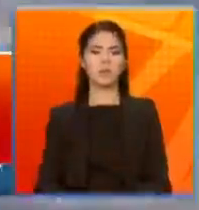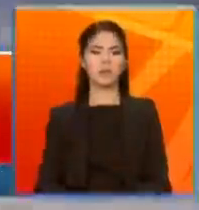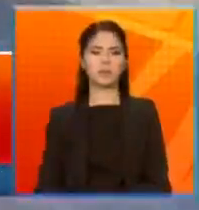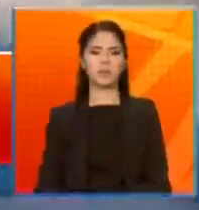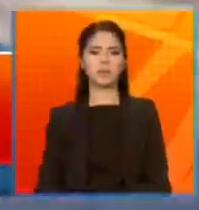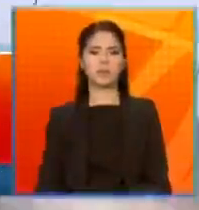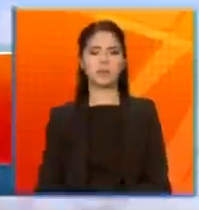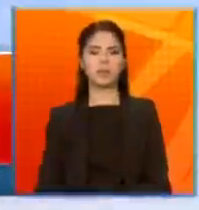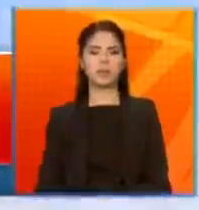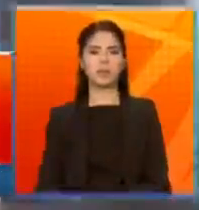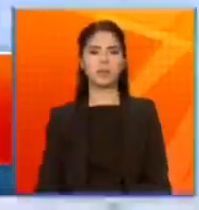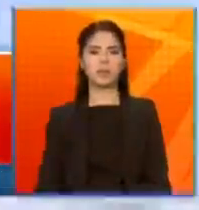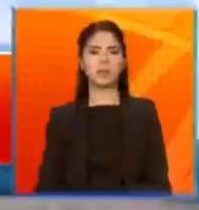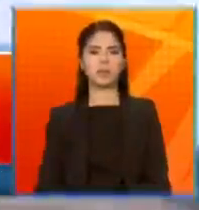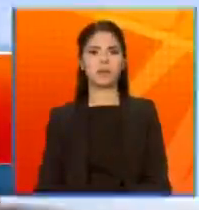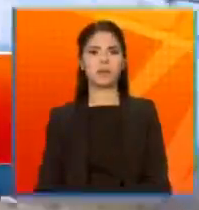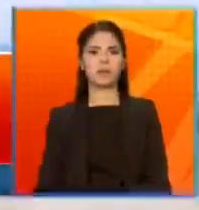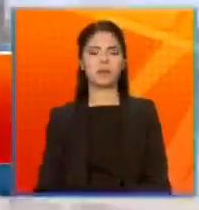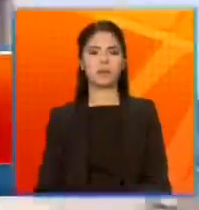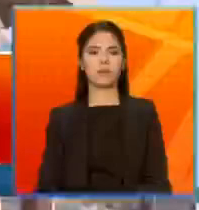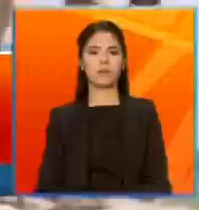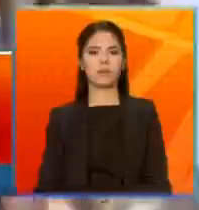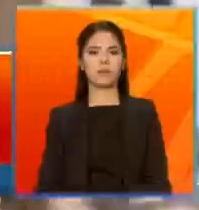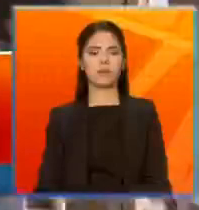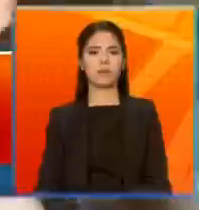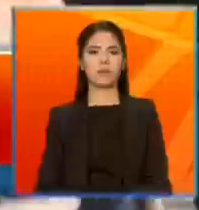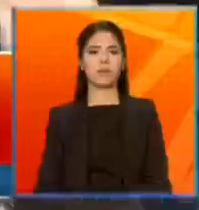Koş, koş, koş. Koş, kayıtta mı?